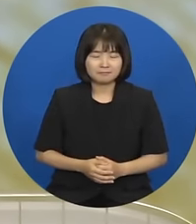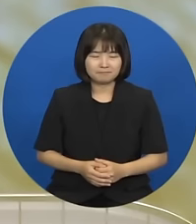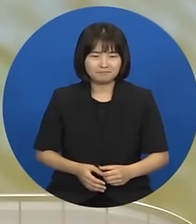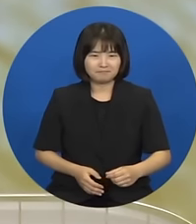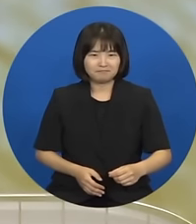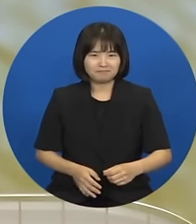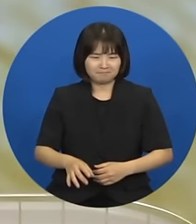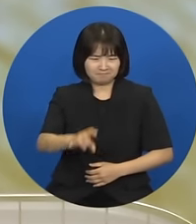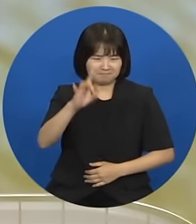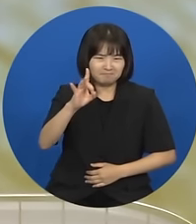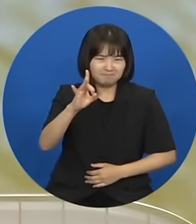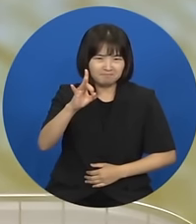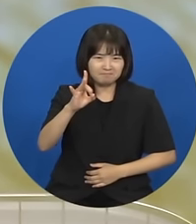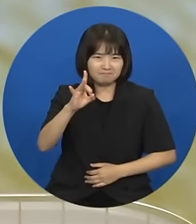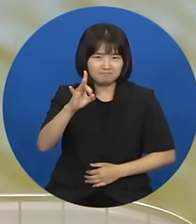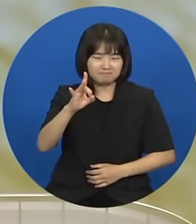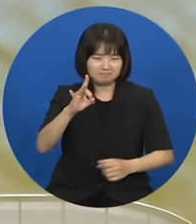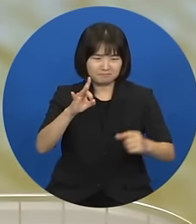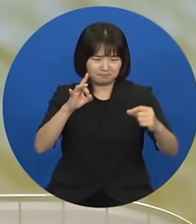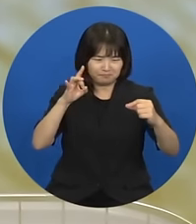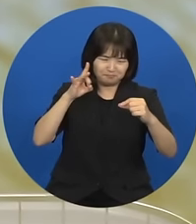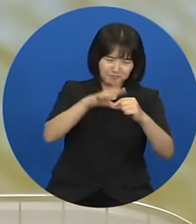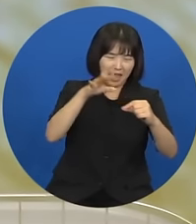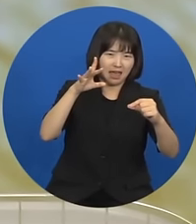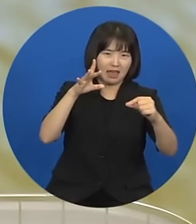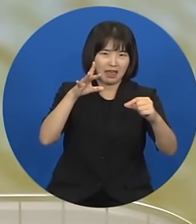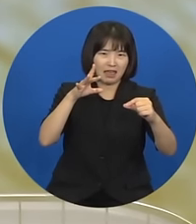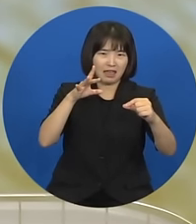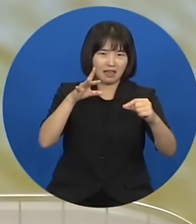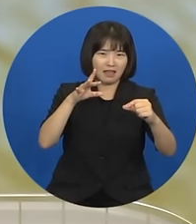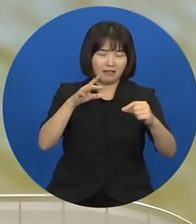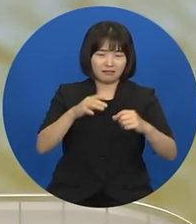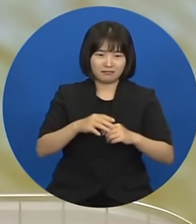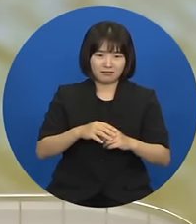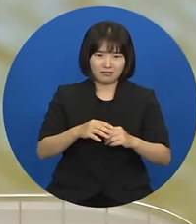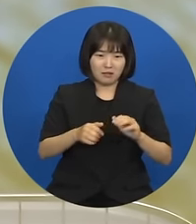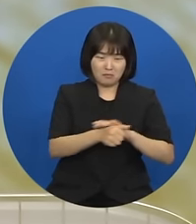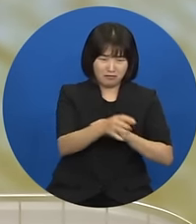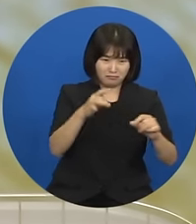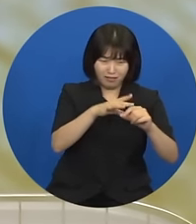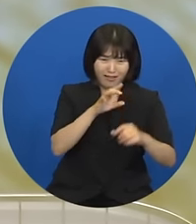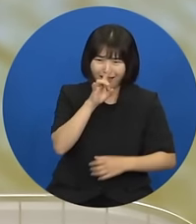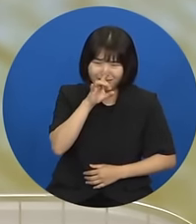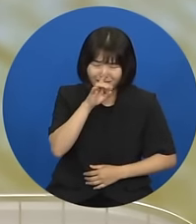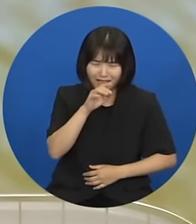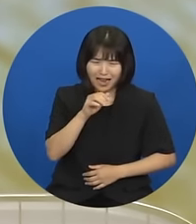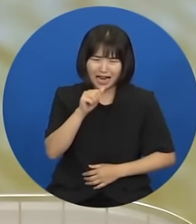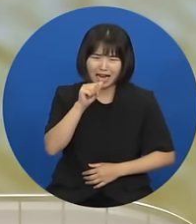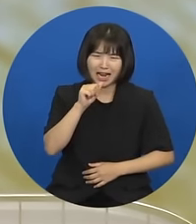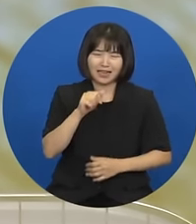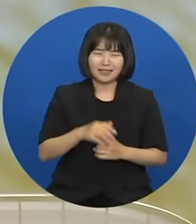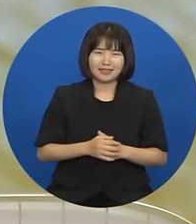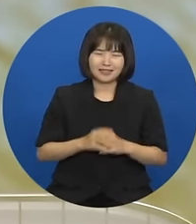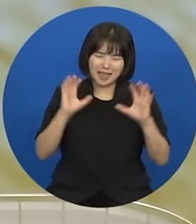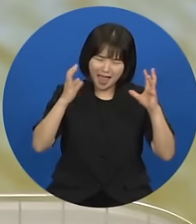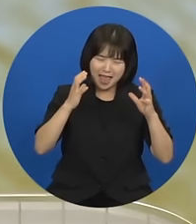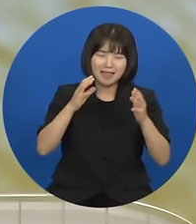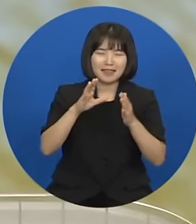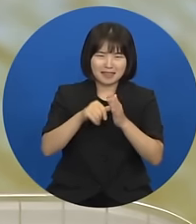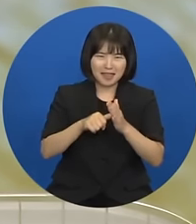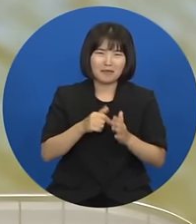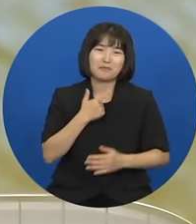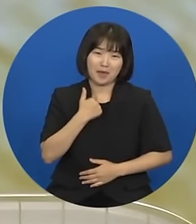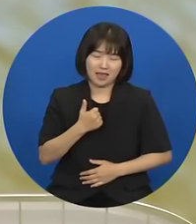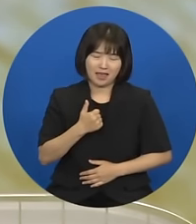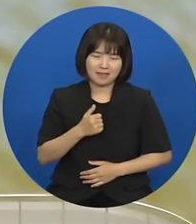주고 뱀을 한 대 때렸어요. 절대 때리시면 안 됩니다. 철이 없을 때 그랬어요. 힘을